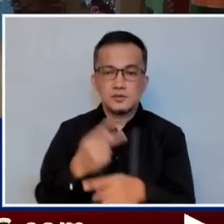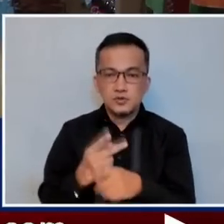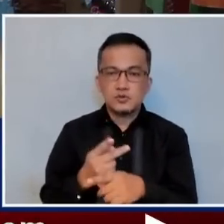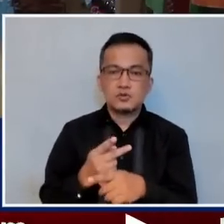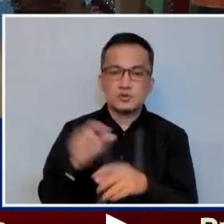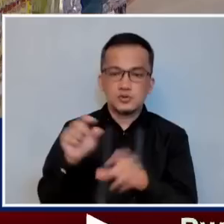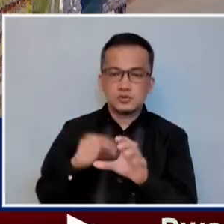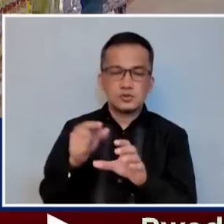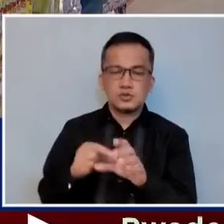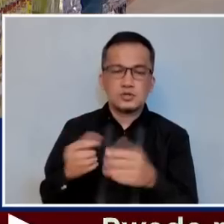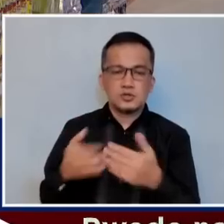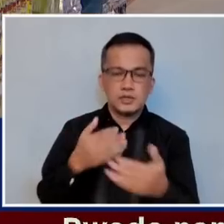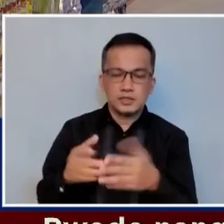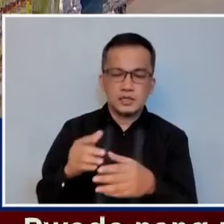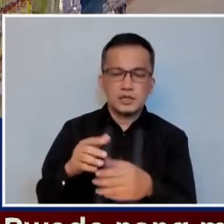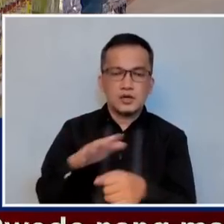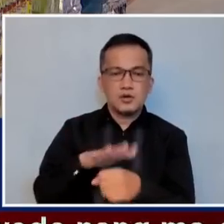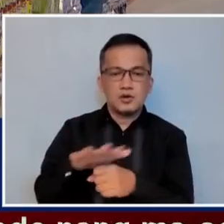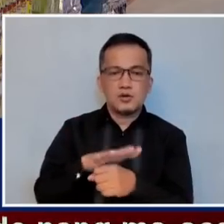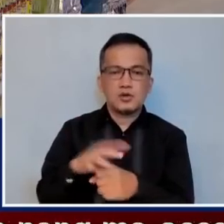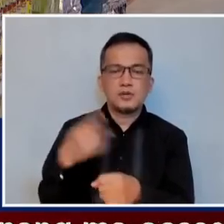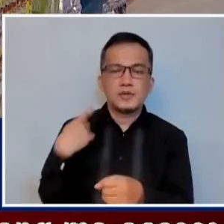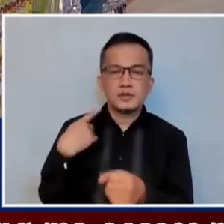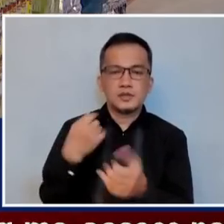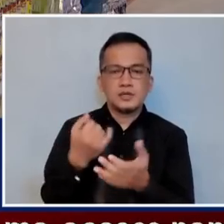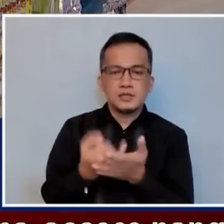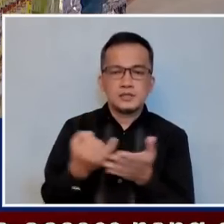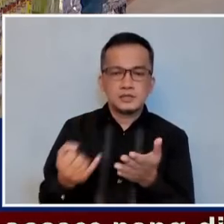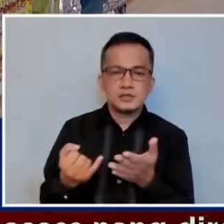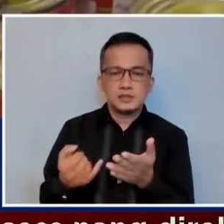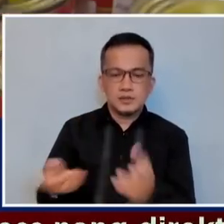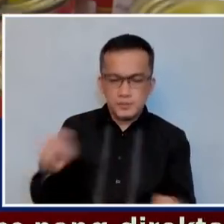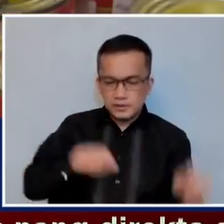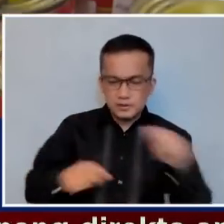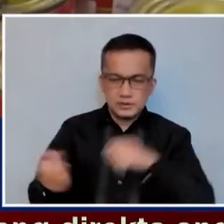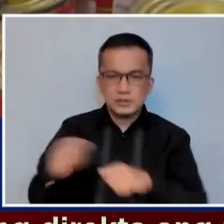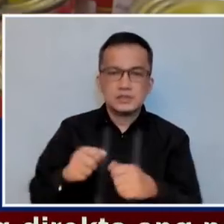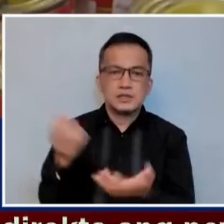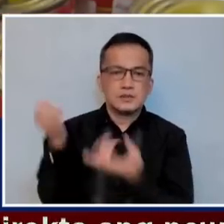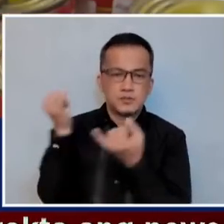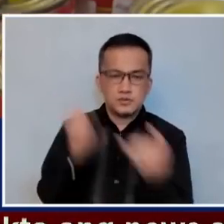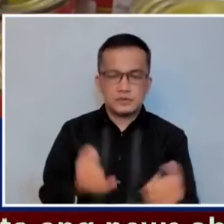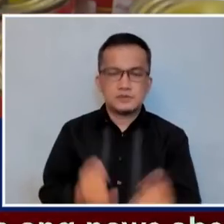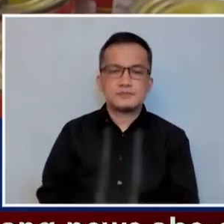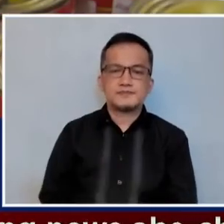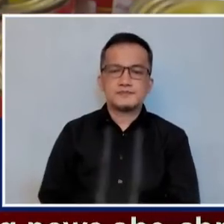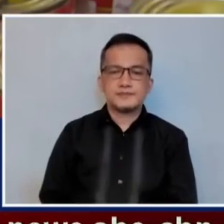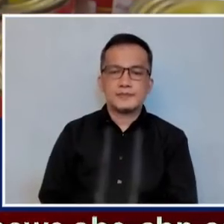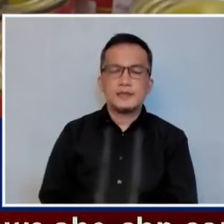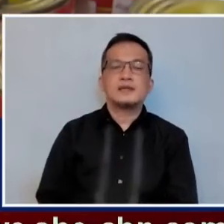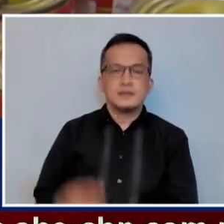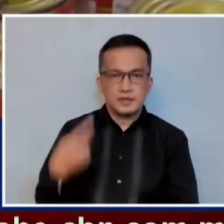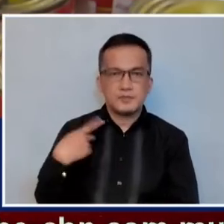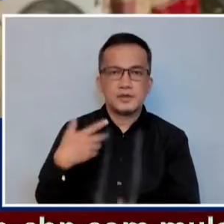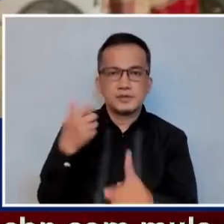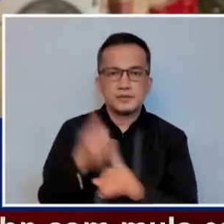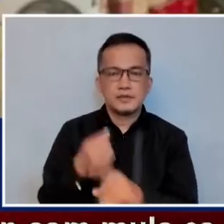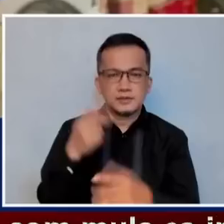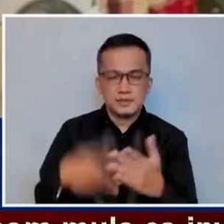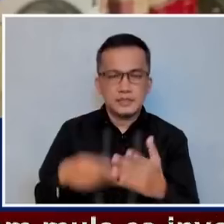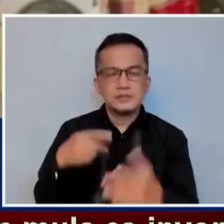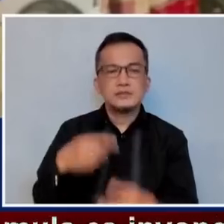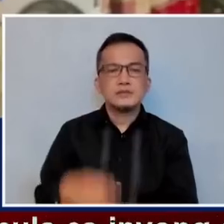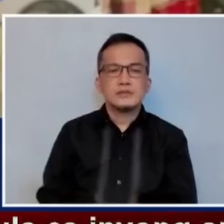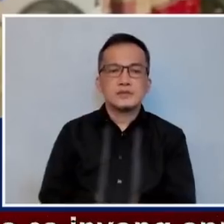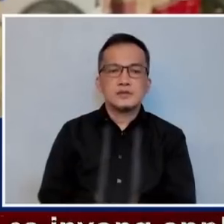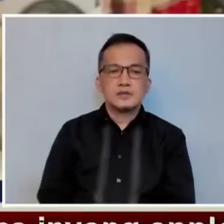kahit local brand, may sangkap o packaging pa rin na imported. Kaya nakakaapekto pa rin ito sa presyo. Umaasa lang